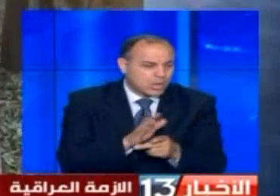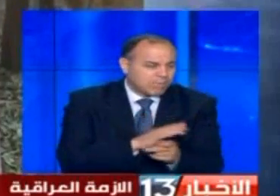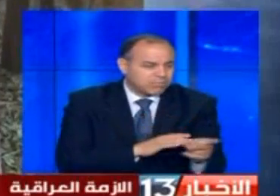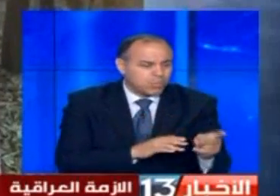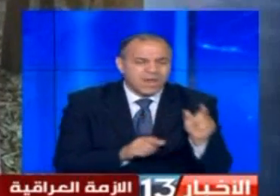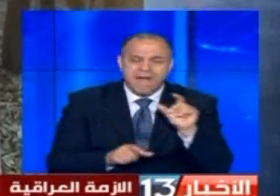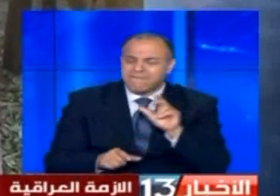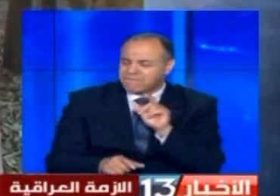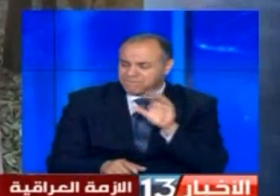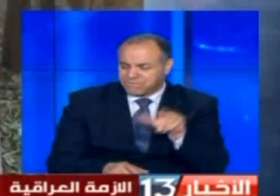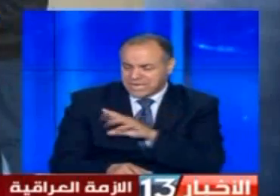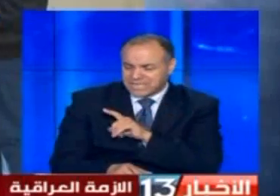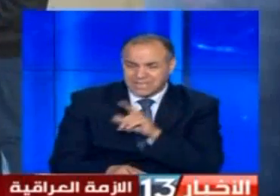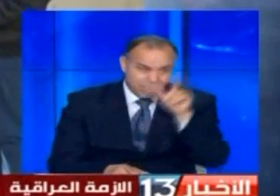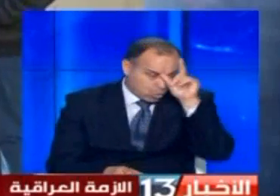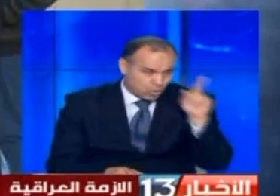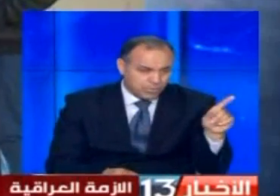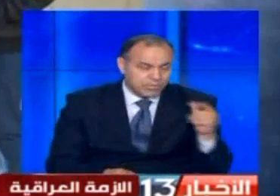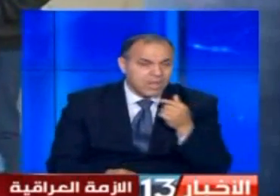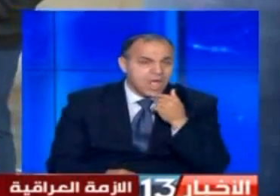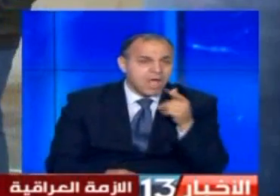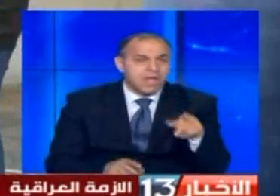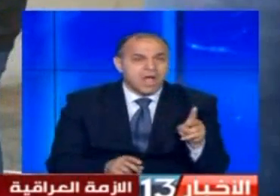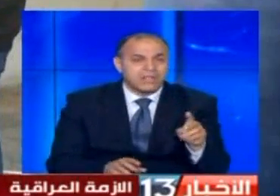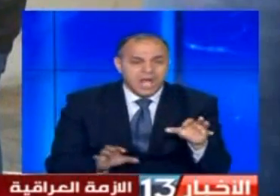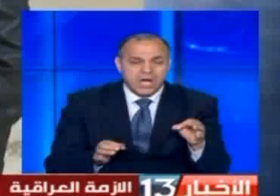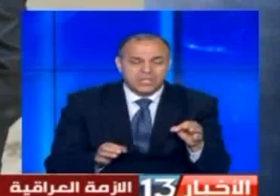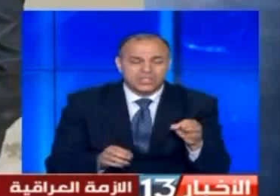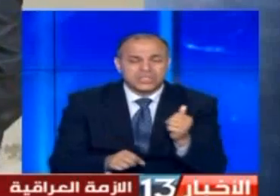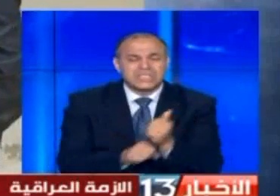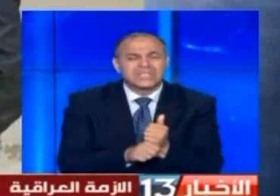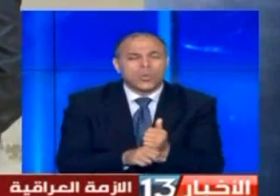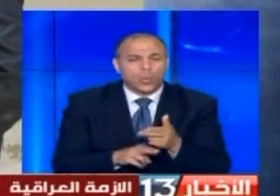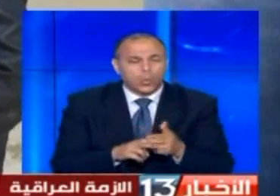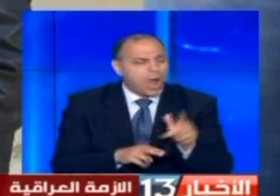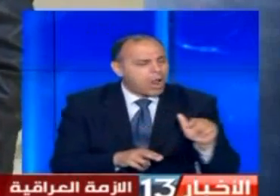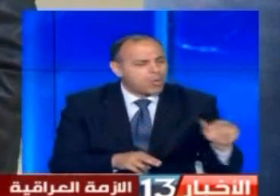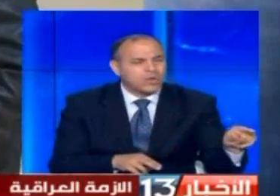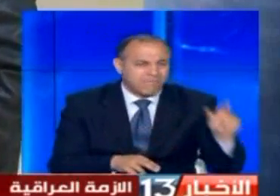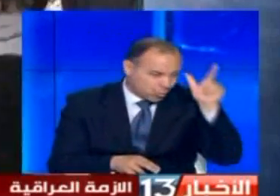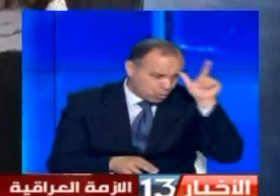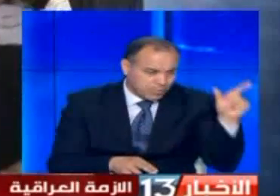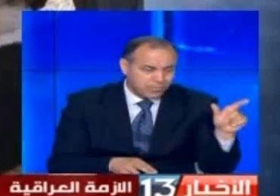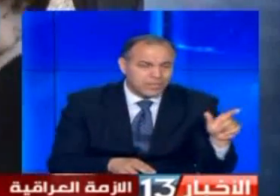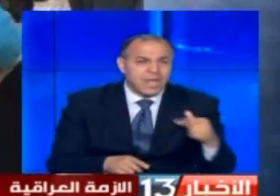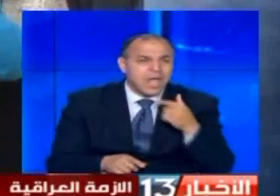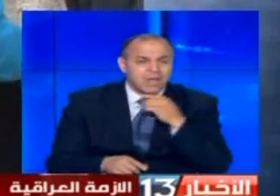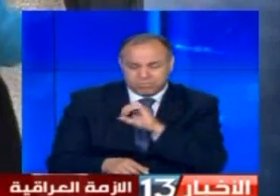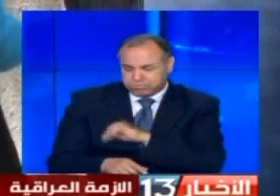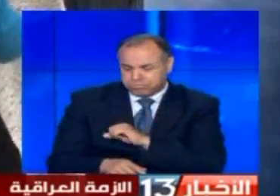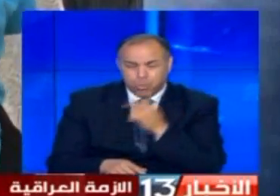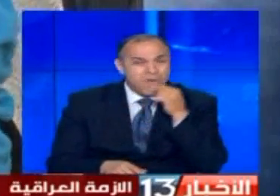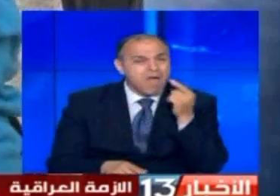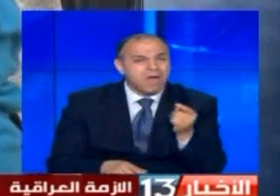او الفلسطينيين في المملكه فرغم مرور اكثر من عشره اعوام على وجودهم هناك الا ان قصص الماساه التي